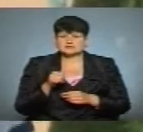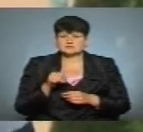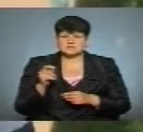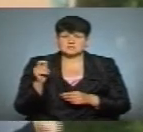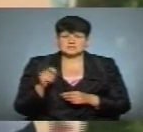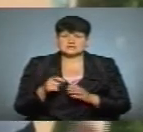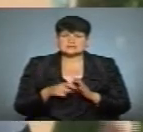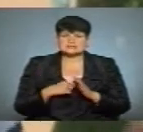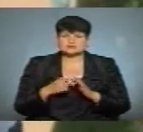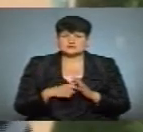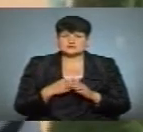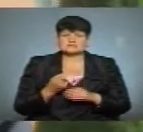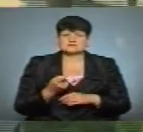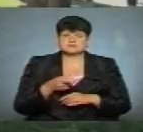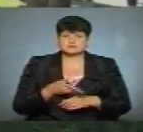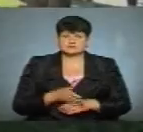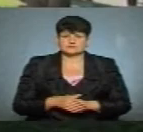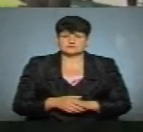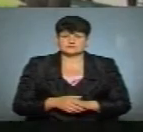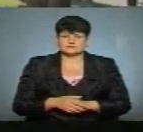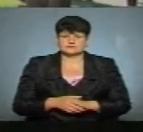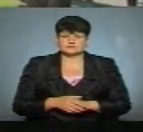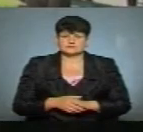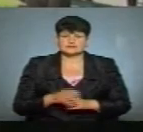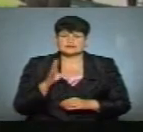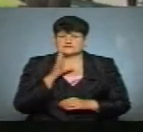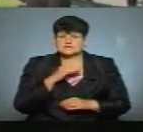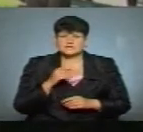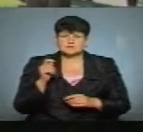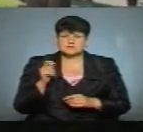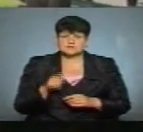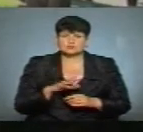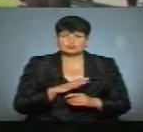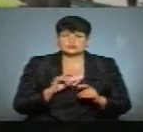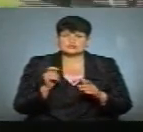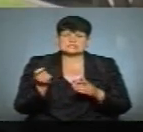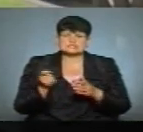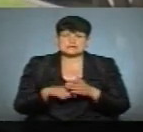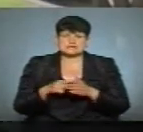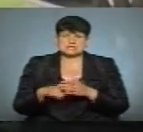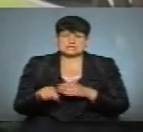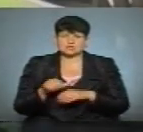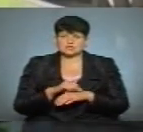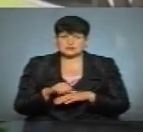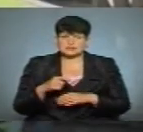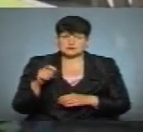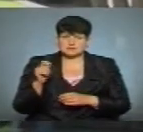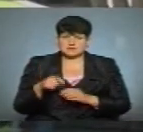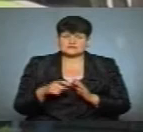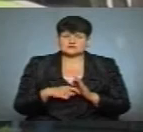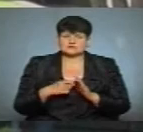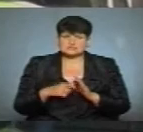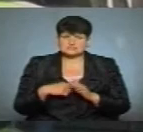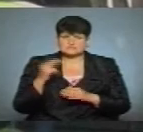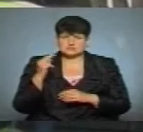приїхати з Донецька, звідки він родом. Бо на основну я не встиг приїхати, тому що були закриті кордони. Я приїхав з Донецька